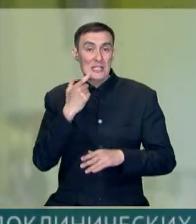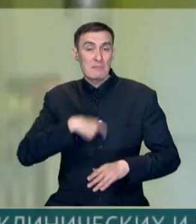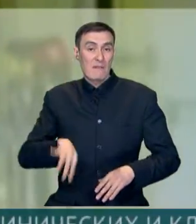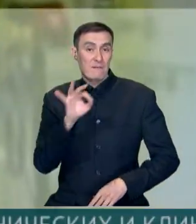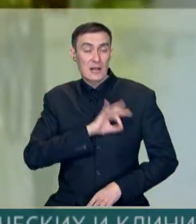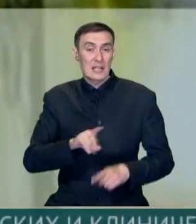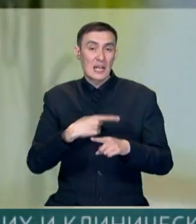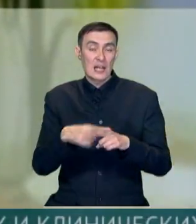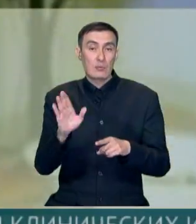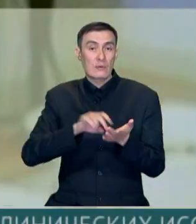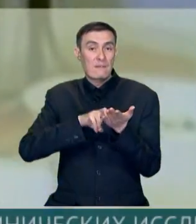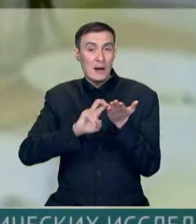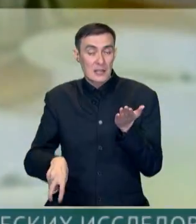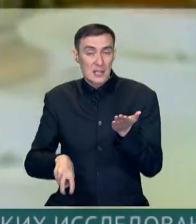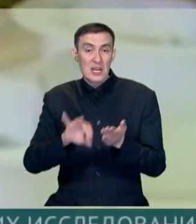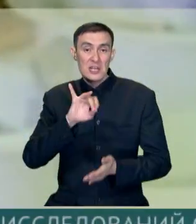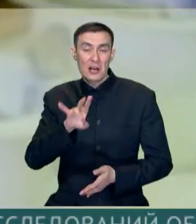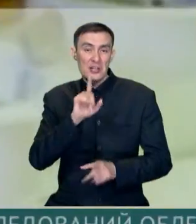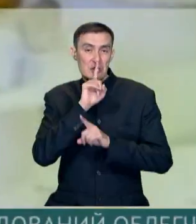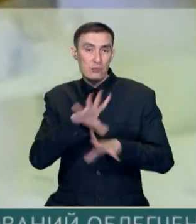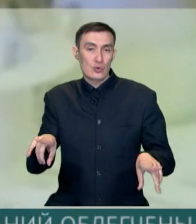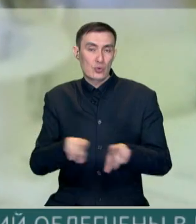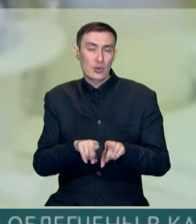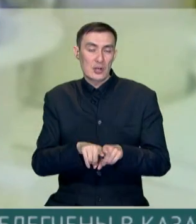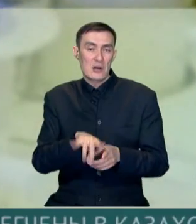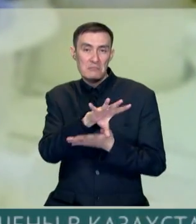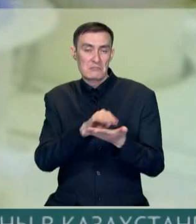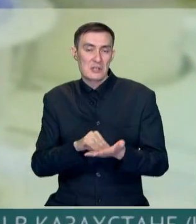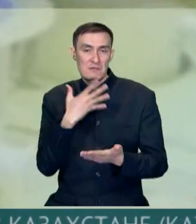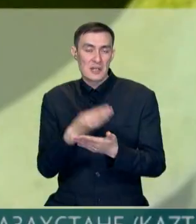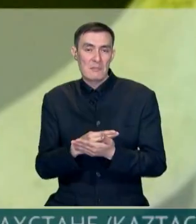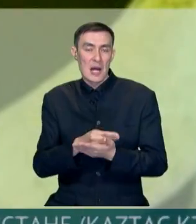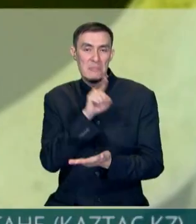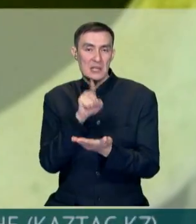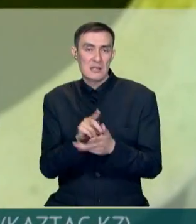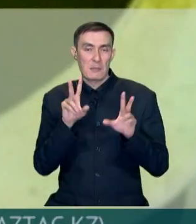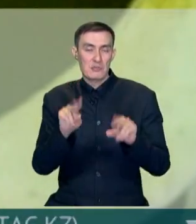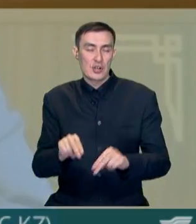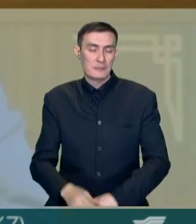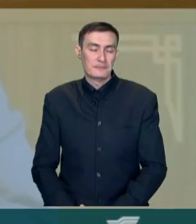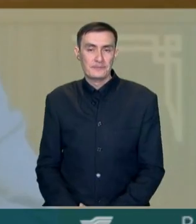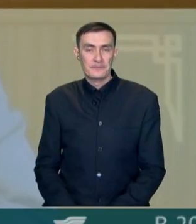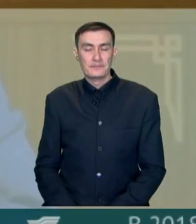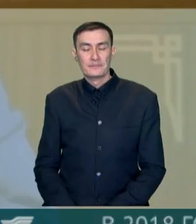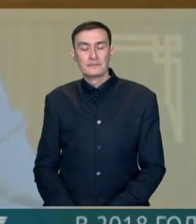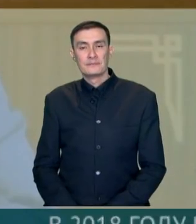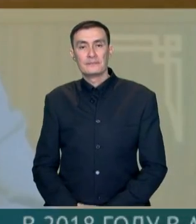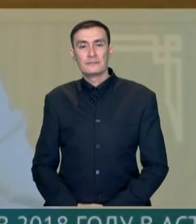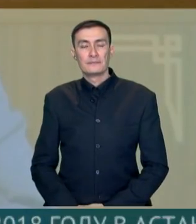либо же выйдут из соглашения, Иран прекратит следовать каким-либо обязательствам.